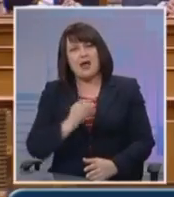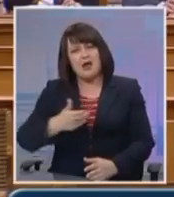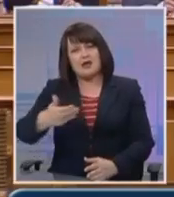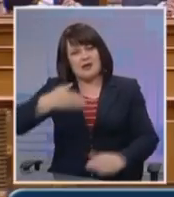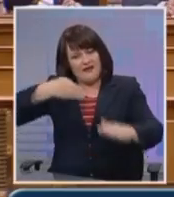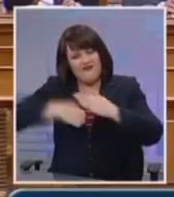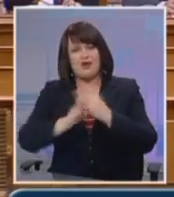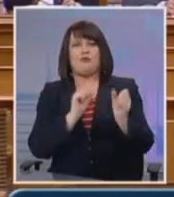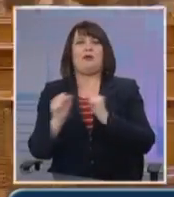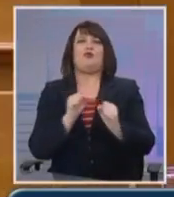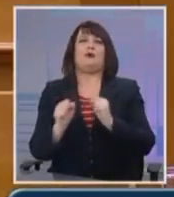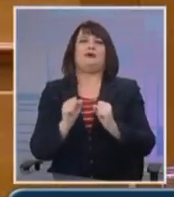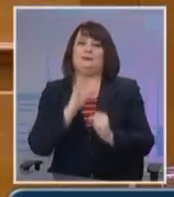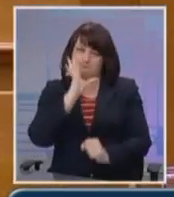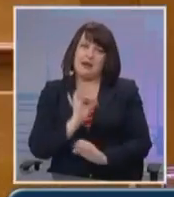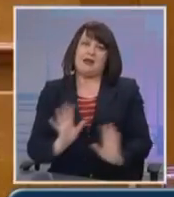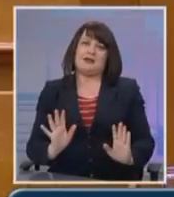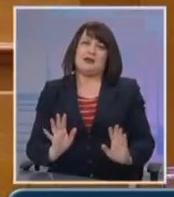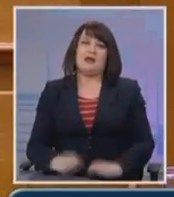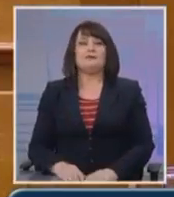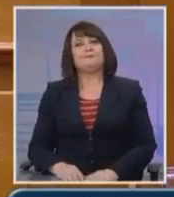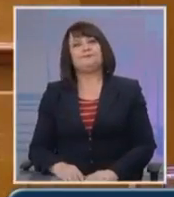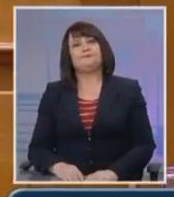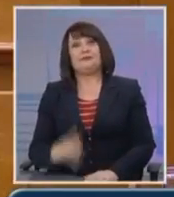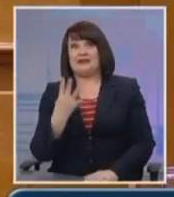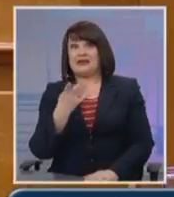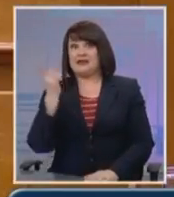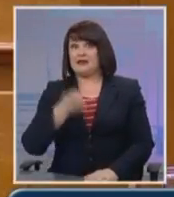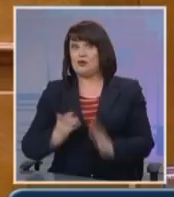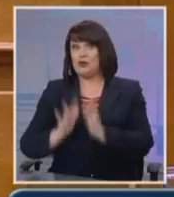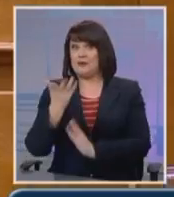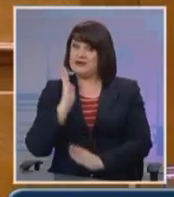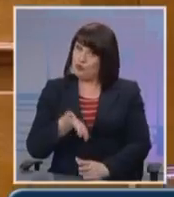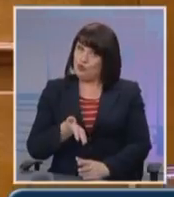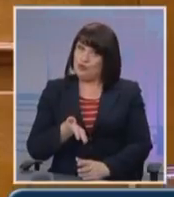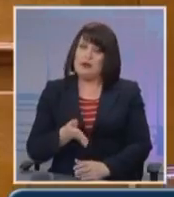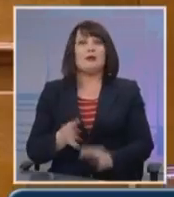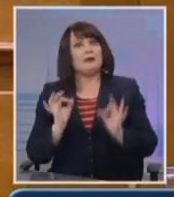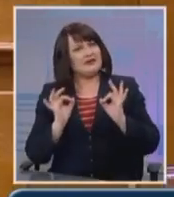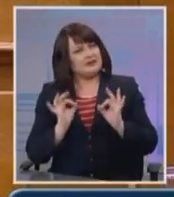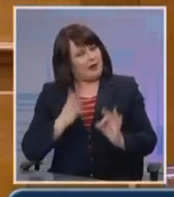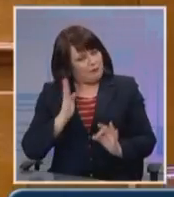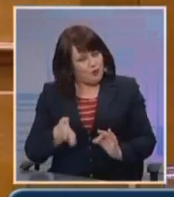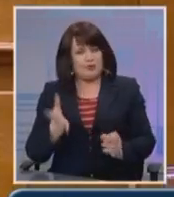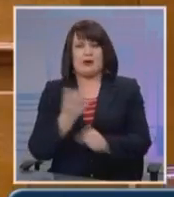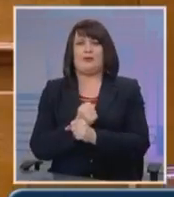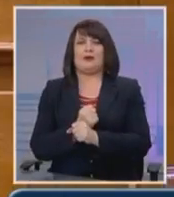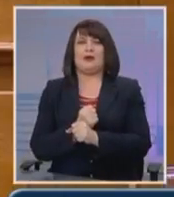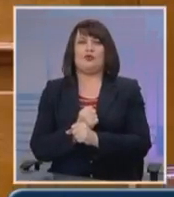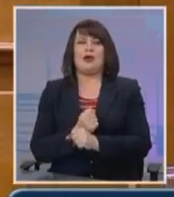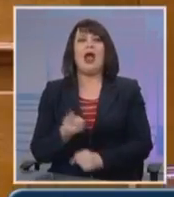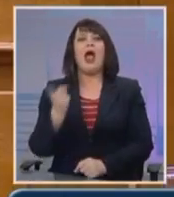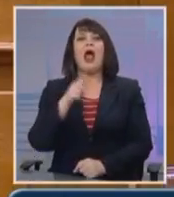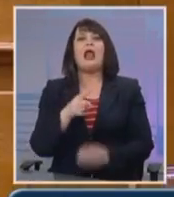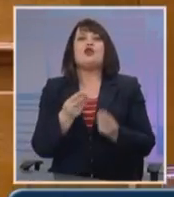εξόδου από την κρίση. Είναι εφικτός ο στόχος του 4%? Βεβαίως και είναι εφικτός, αλλά με ένα άλλο